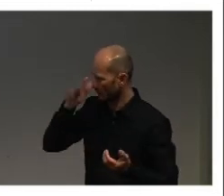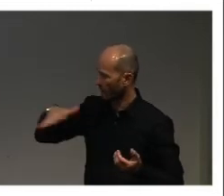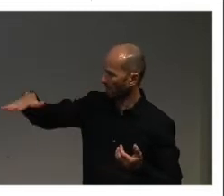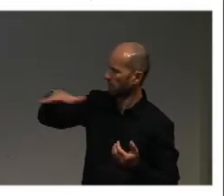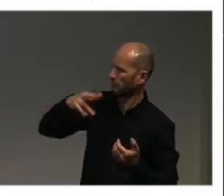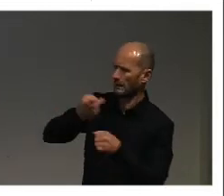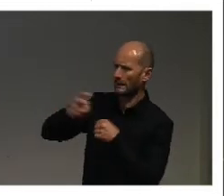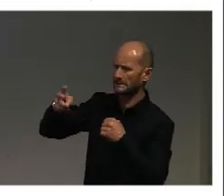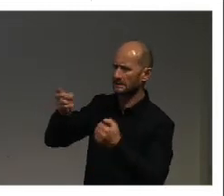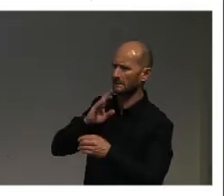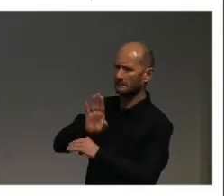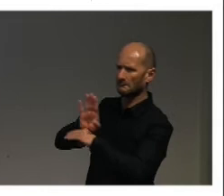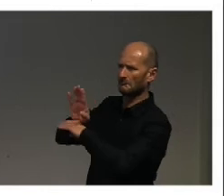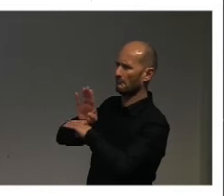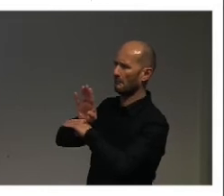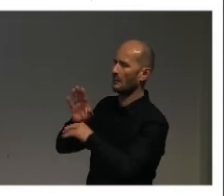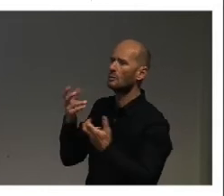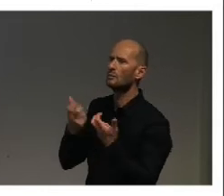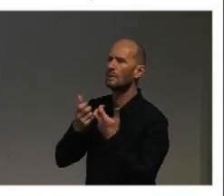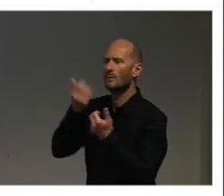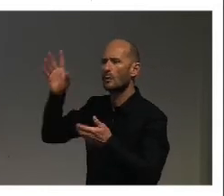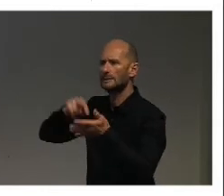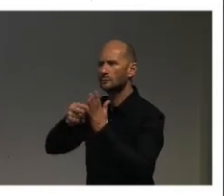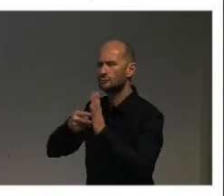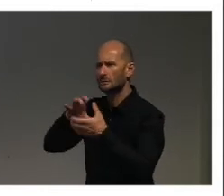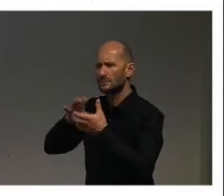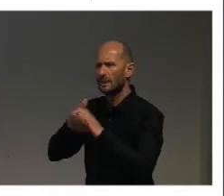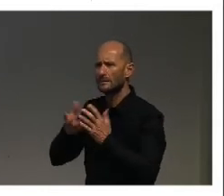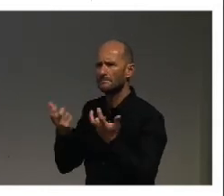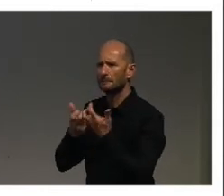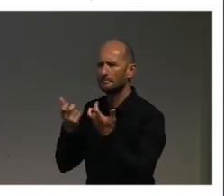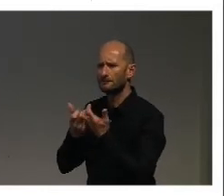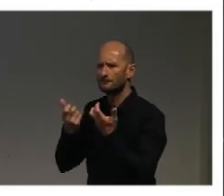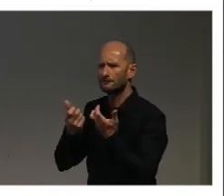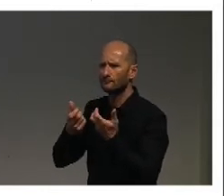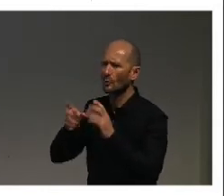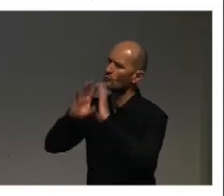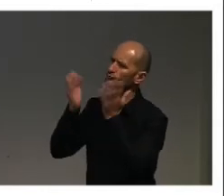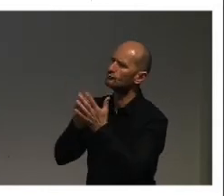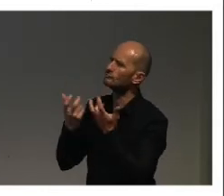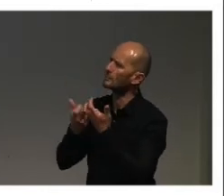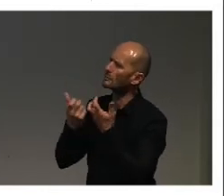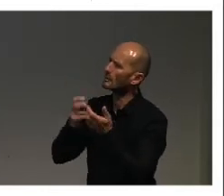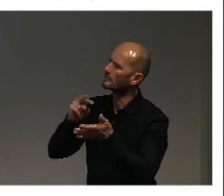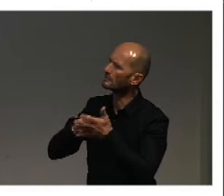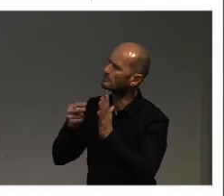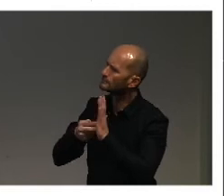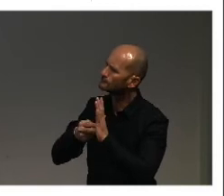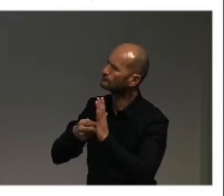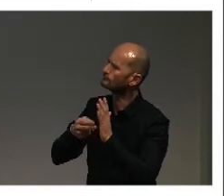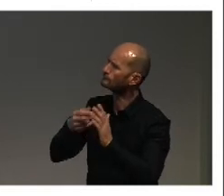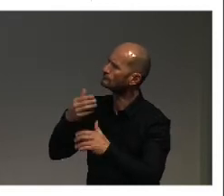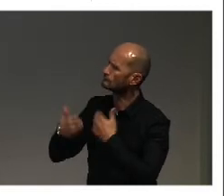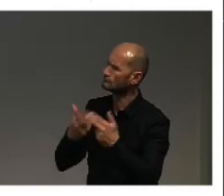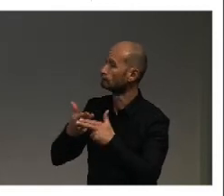alors d'autres types de technologies un peu plus complexes et beaucoup plus globales, comme les technologies ohmiques, mais j'y reviendrai